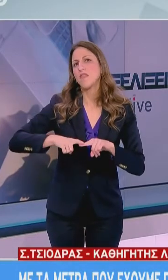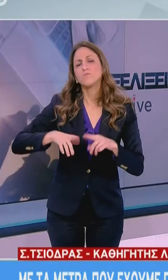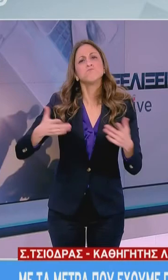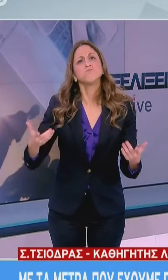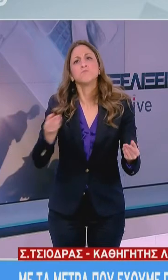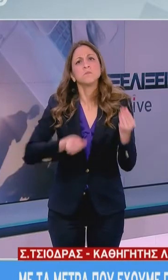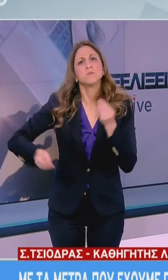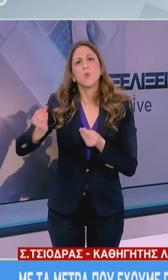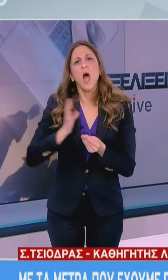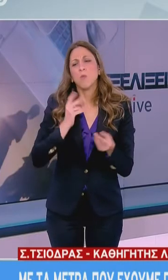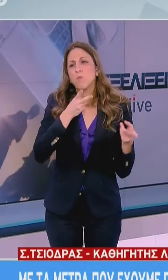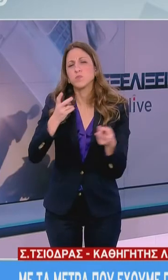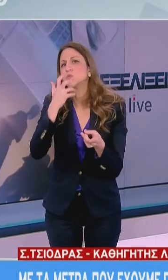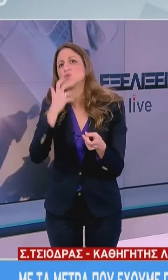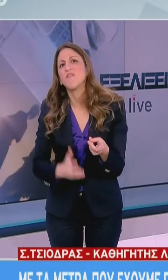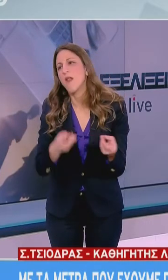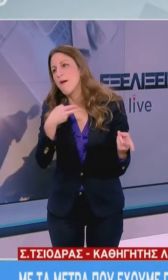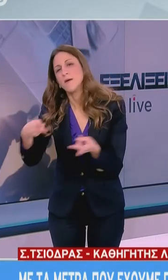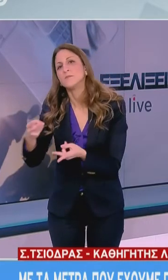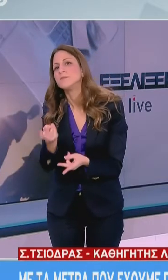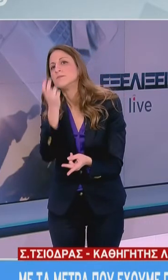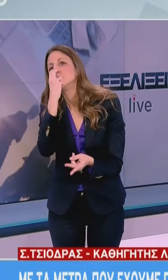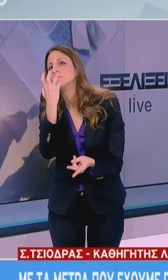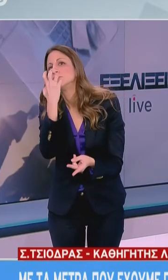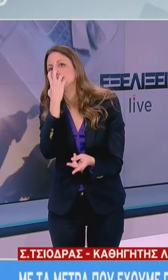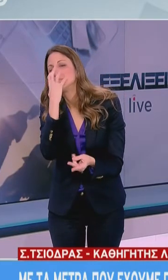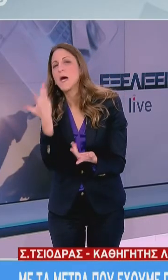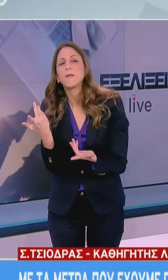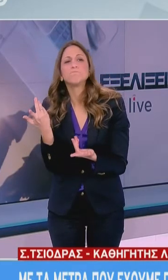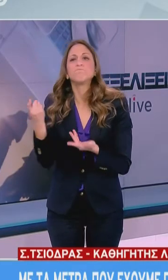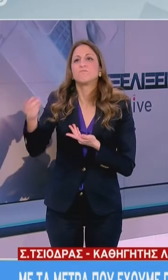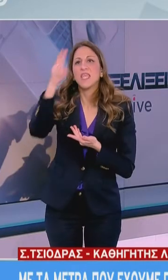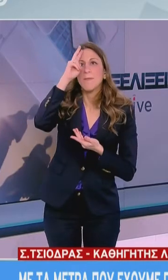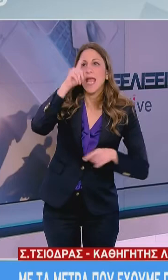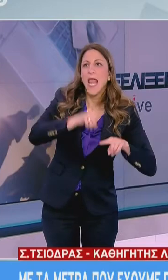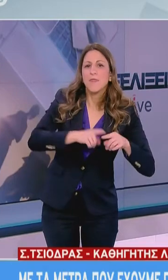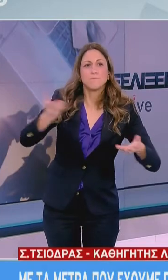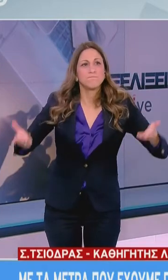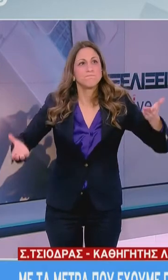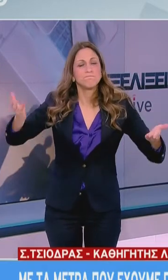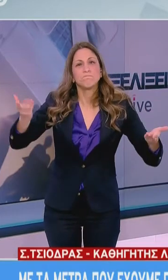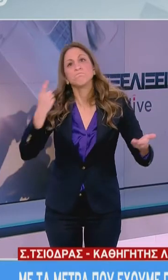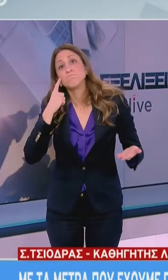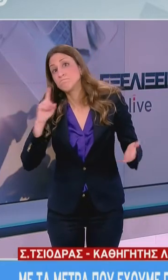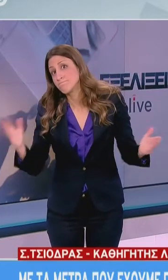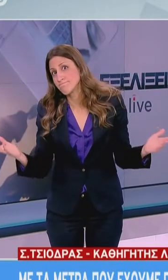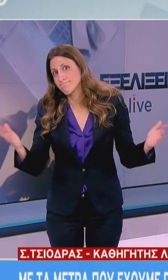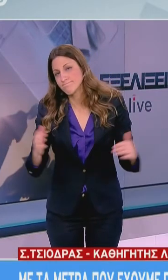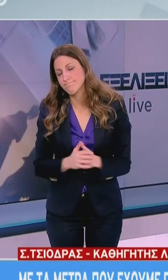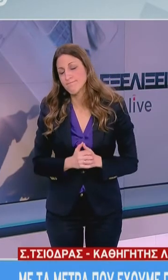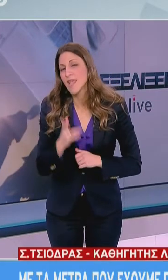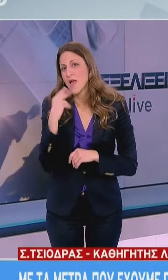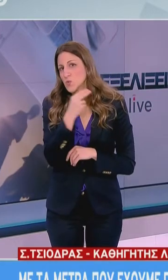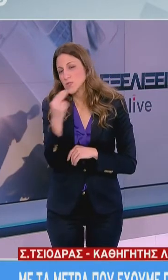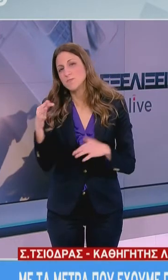αφορά σοβαρά νοσηλευόμενα άτομα τα οποία και διασωληνώνονται. Ποια είναι η καλύτερη εικόνα, η δικιά τους ή η δικιά μας? Αυτό όμως δεν αναιρεί